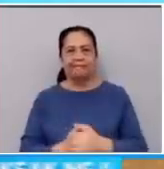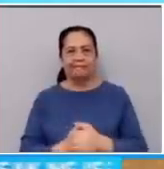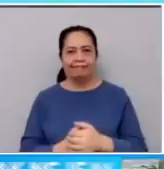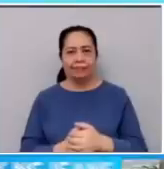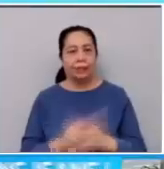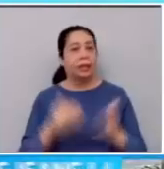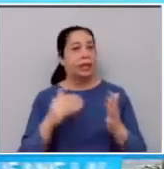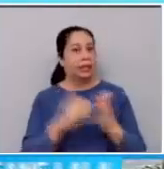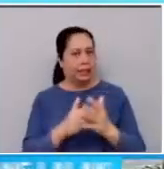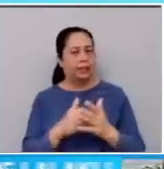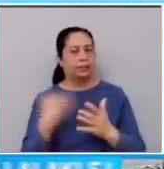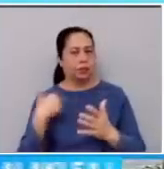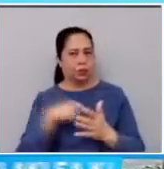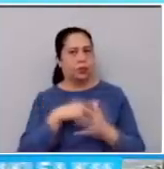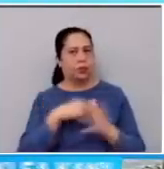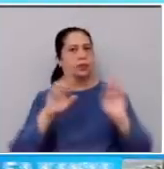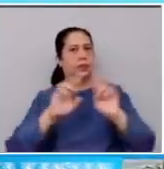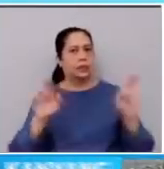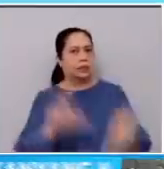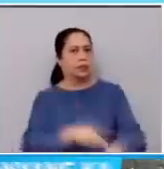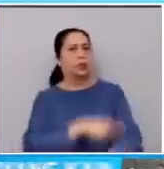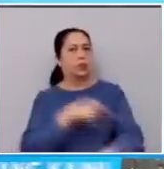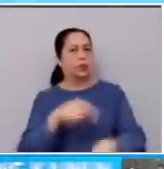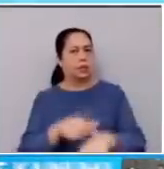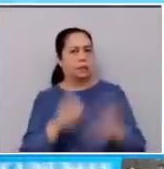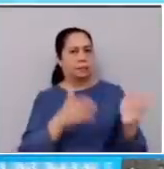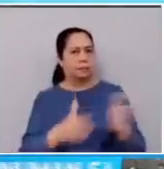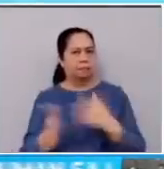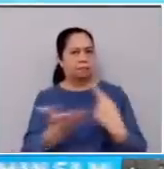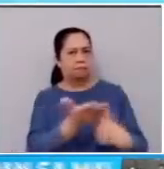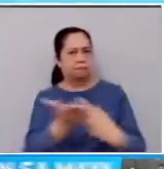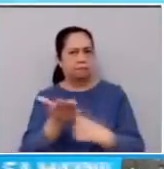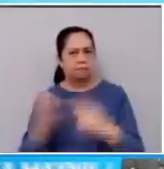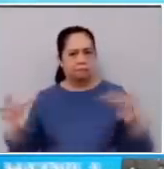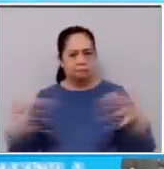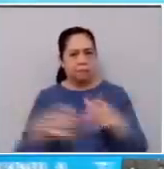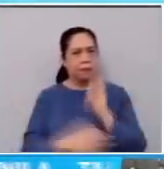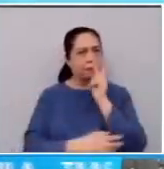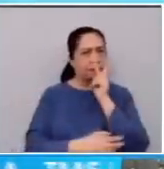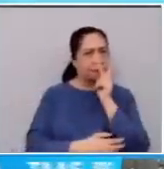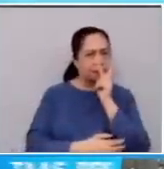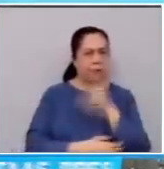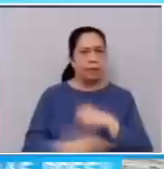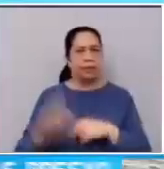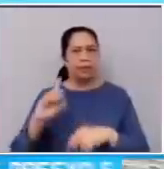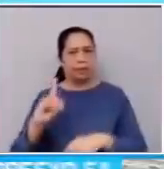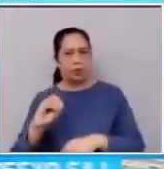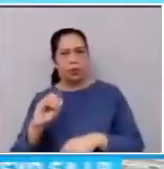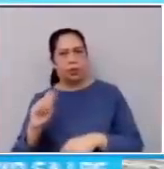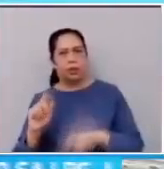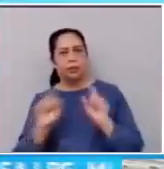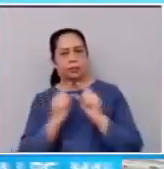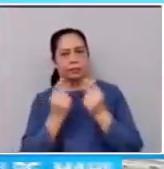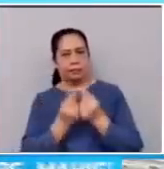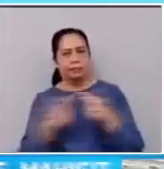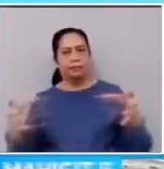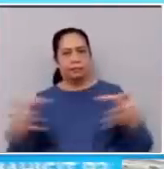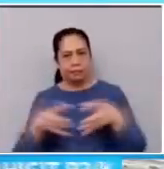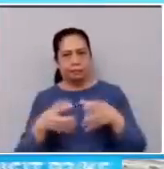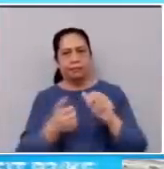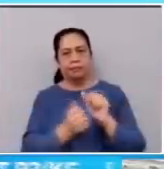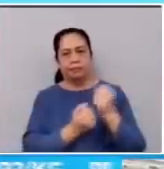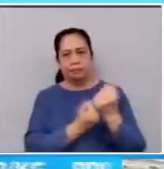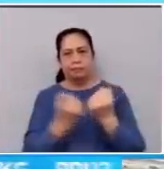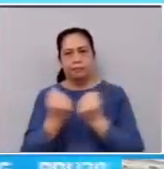handang-handa na yan. Matagal na naming pinag-uusapan, magkakasama ang private sector at ang Department of Tourism, no, para at ang WTTC